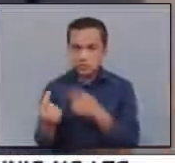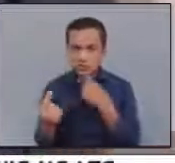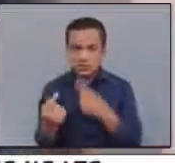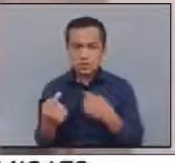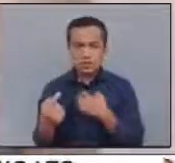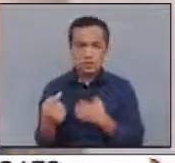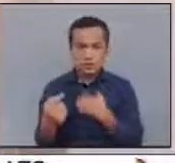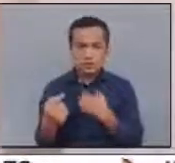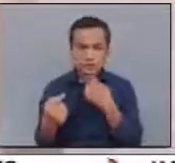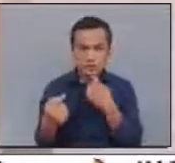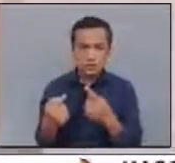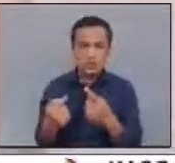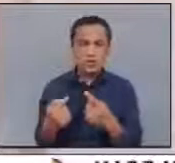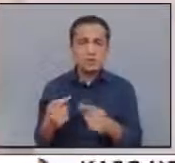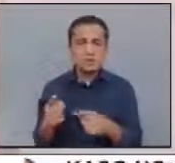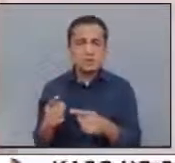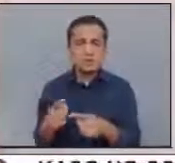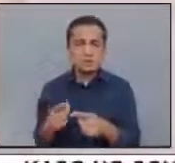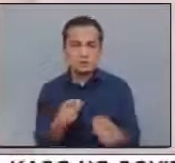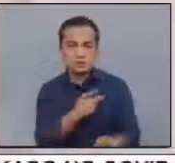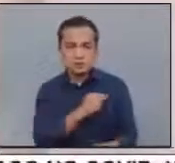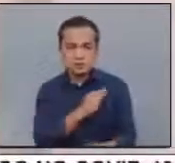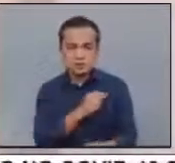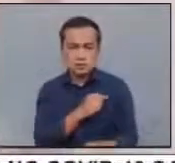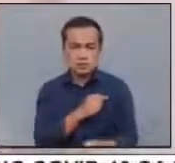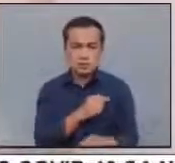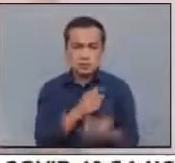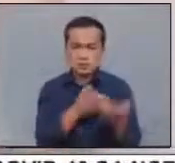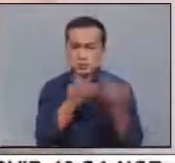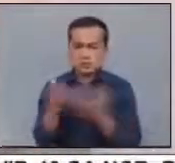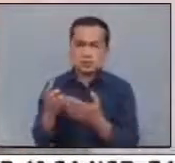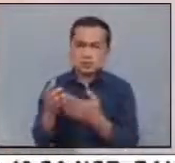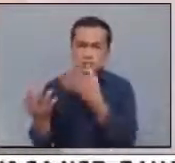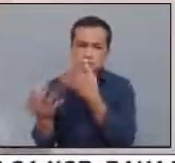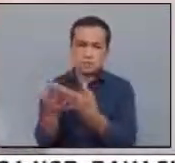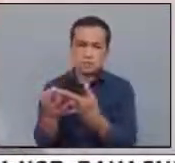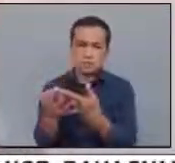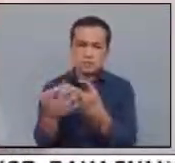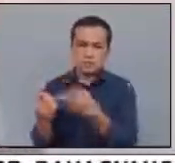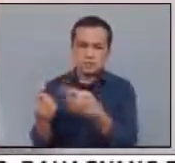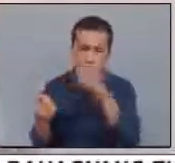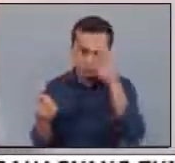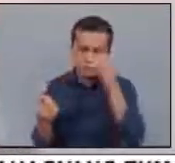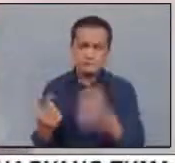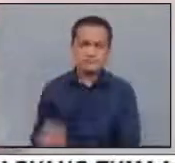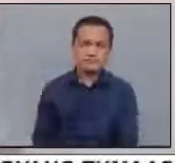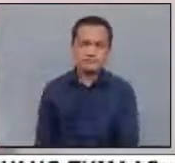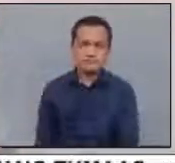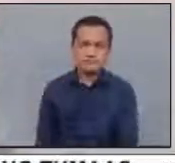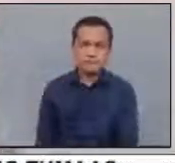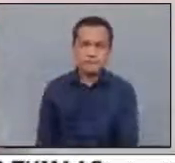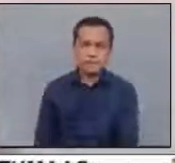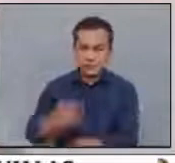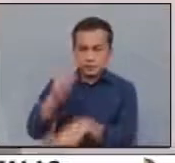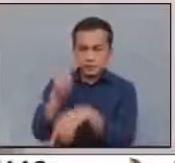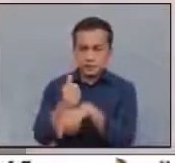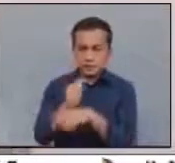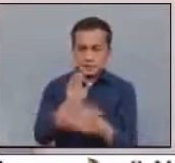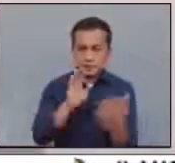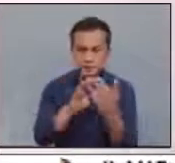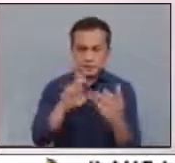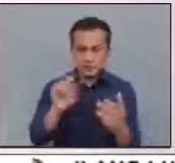kanya. Sana makonsensya sila. Dinala sa kustudiya ng Pandakan Police Station ng lalaki at nakatakdang harapin ang kanyang kaso sa